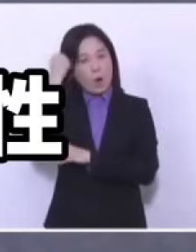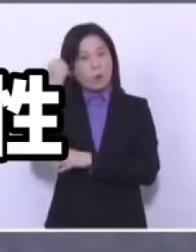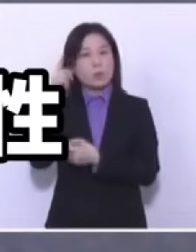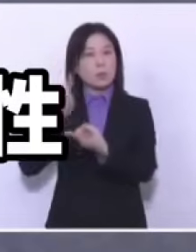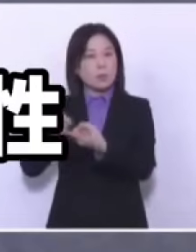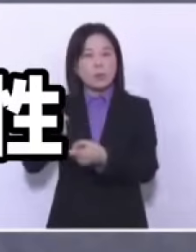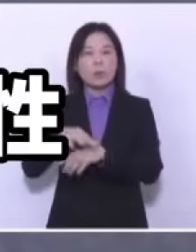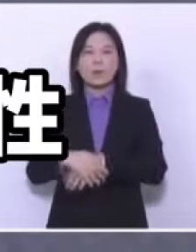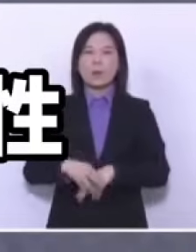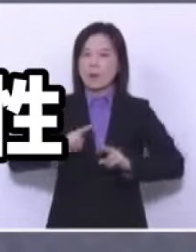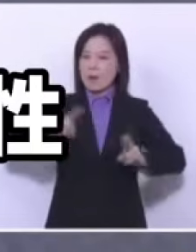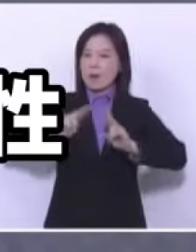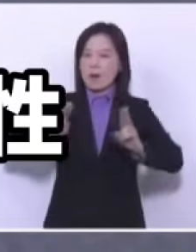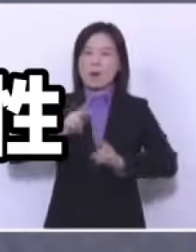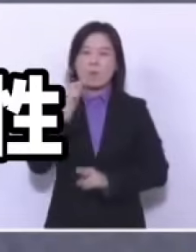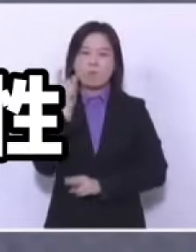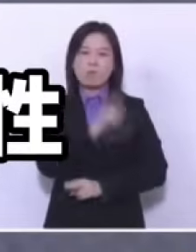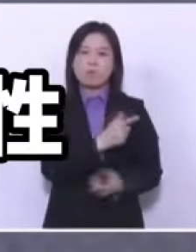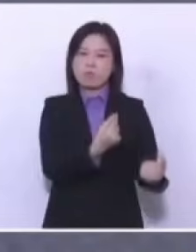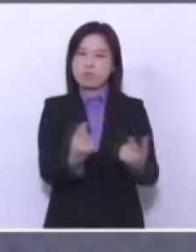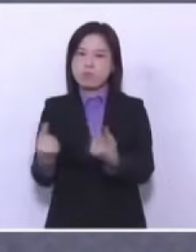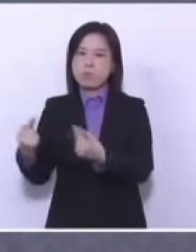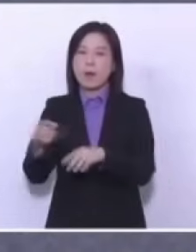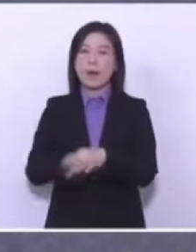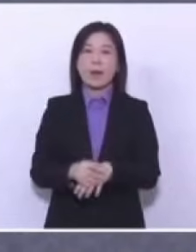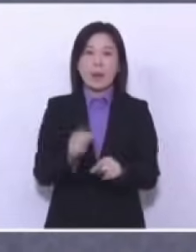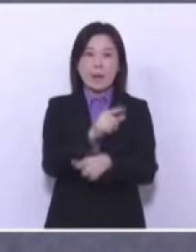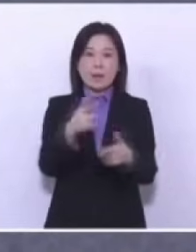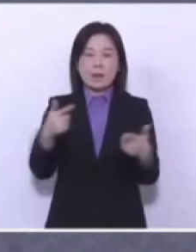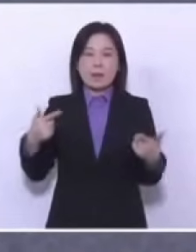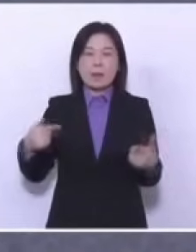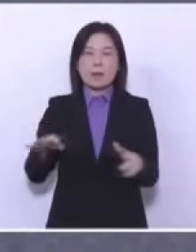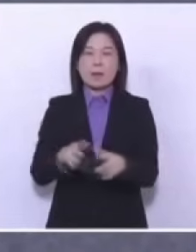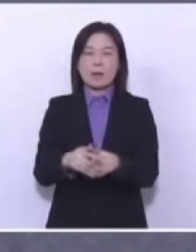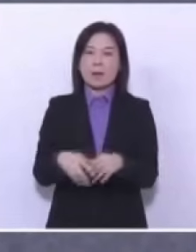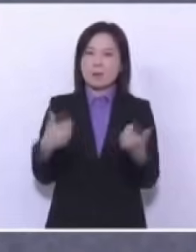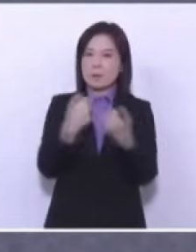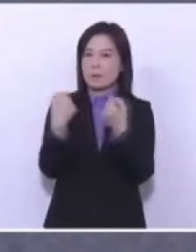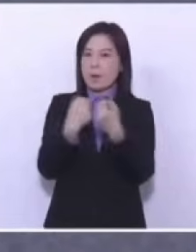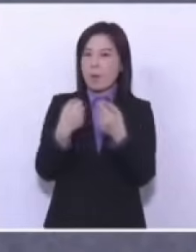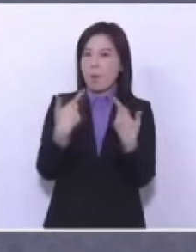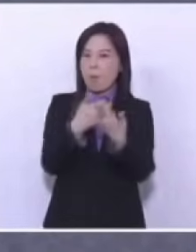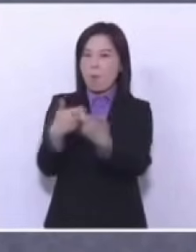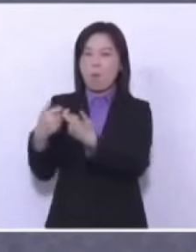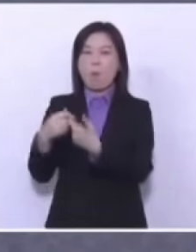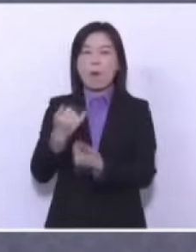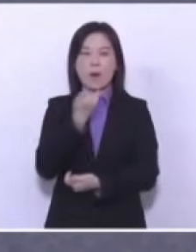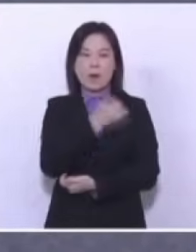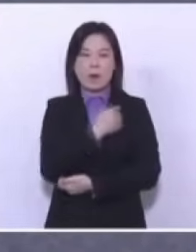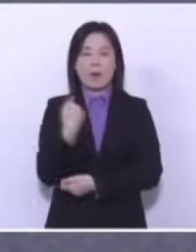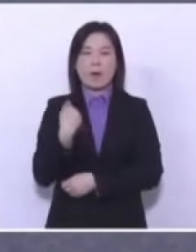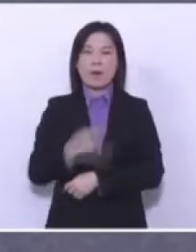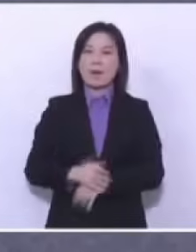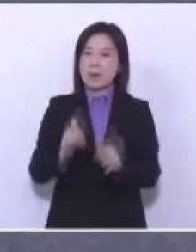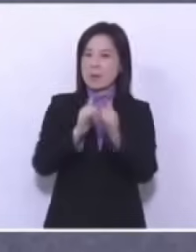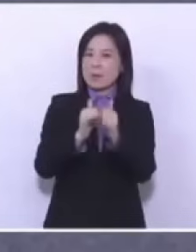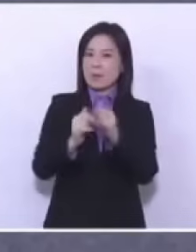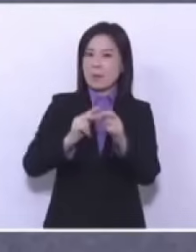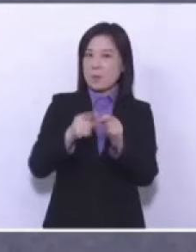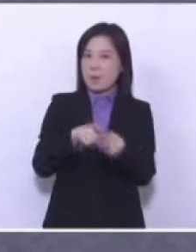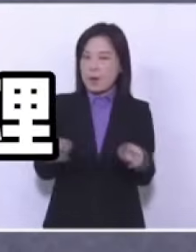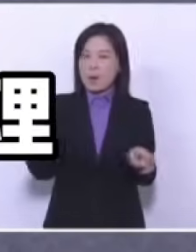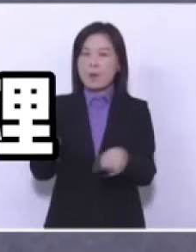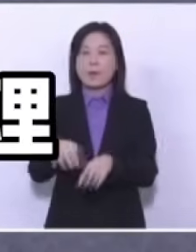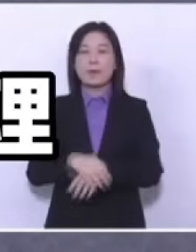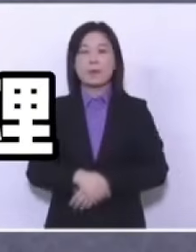稳定，建立产业的韧性，杜绝再留子孙，创造社会和谐。我要打造共荣社